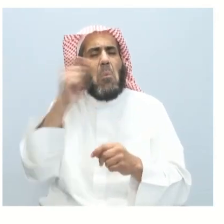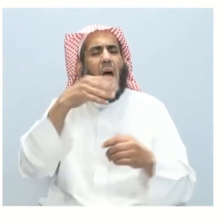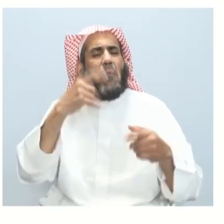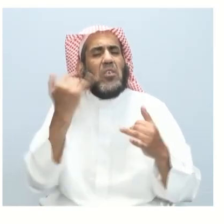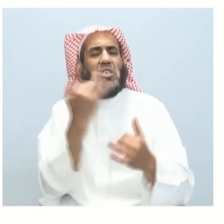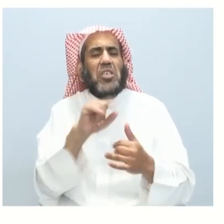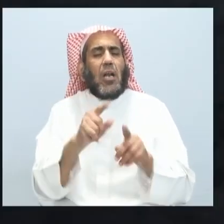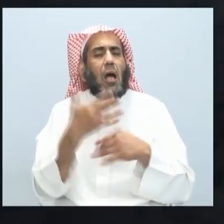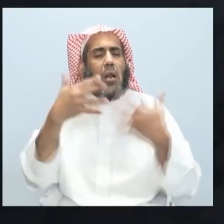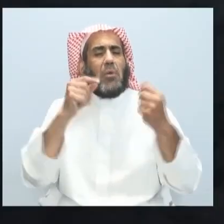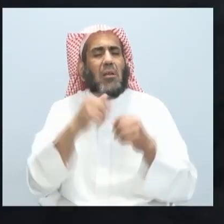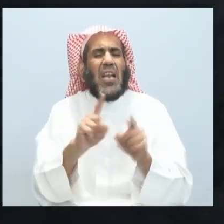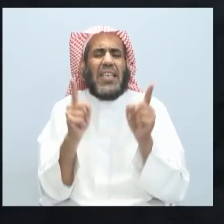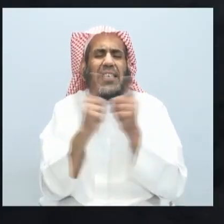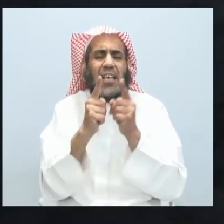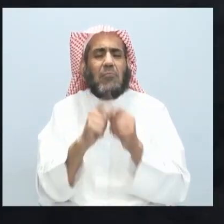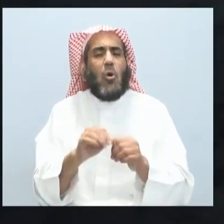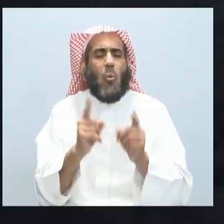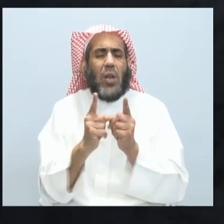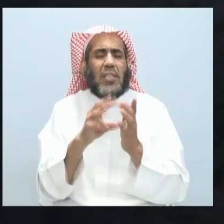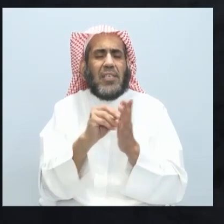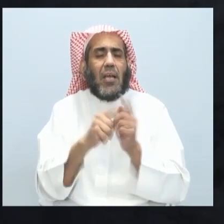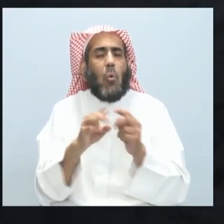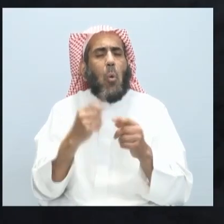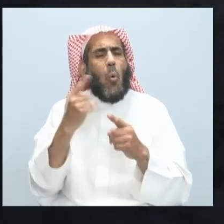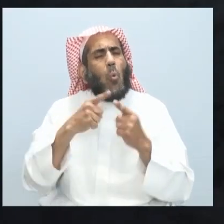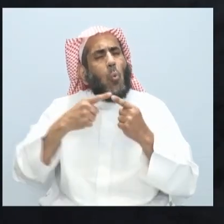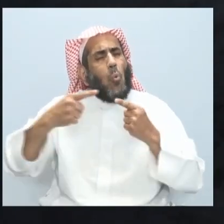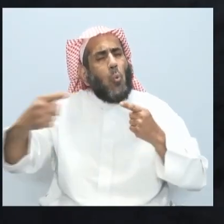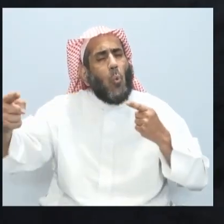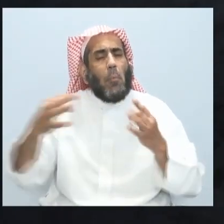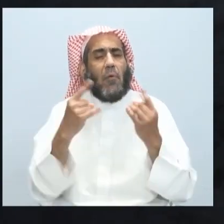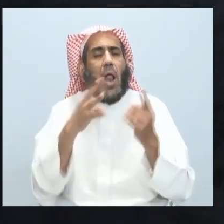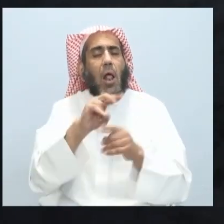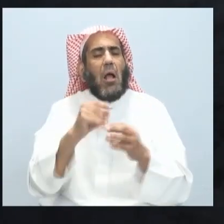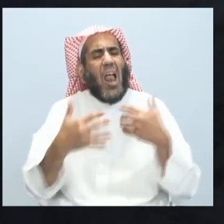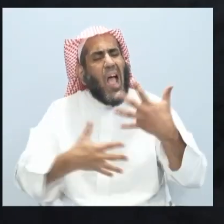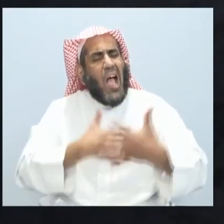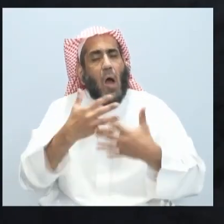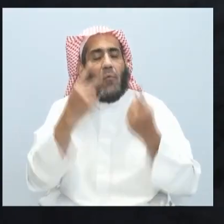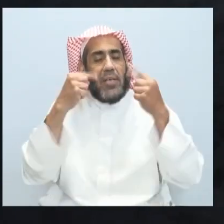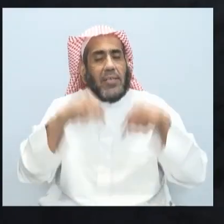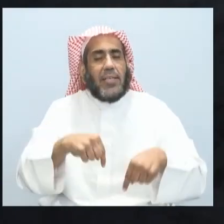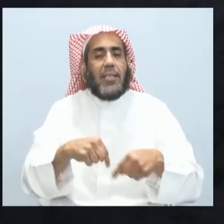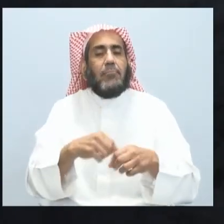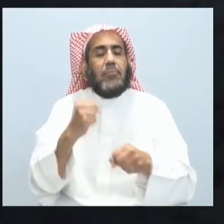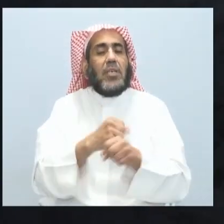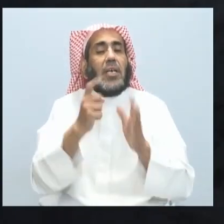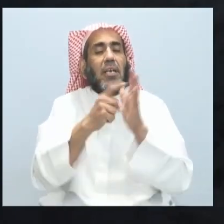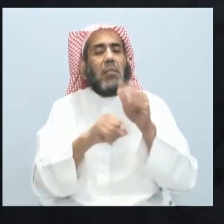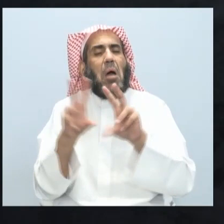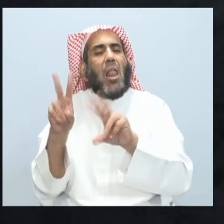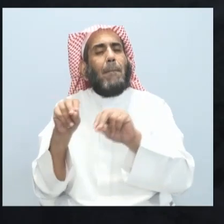شعر العربي لان العربي كان يميل الى الايجاز والاختصار والملاحم هذه طويله الاف الابيات لكنهم حاولوا في عصر الحديث النظم على